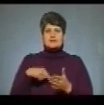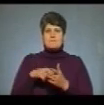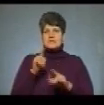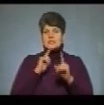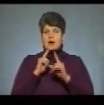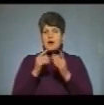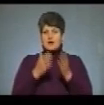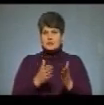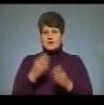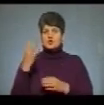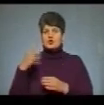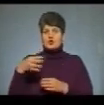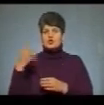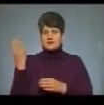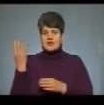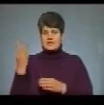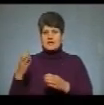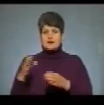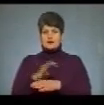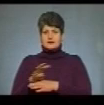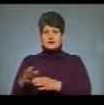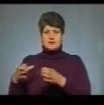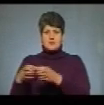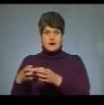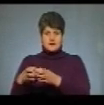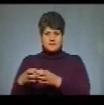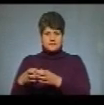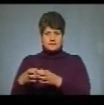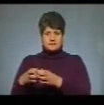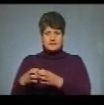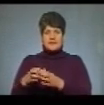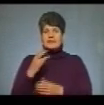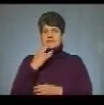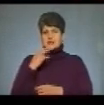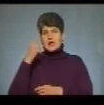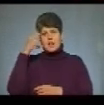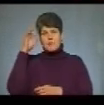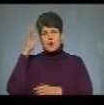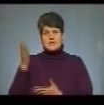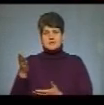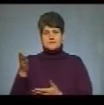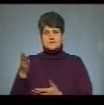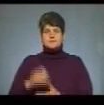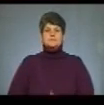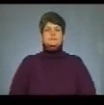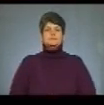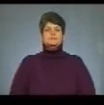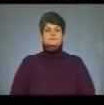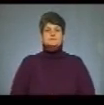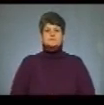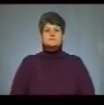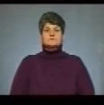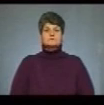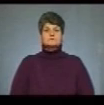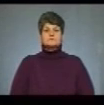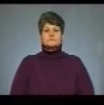рада, 44-та бригада, ДФС, Національна поліція – Ірина Терлюк, Оксана Галіяш, новини.